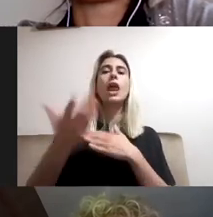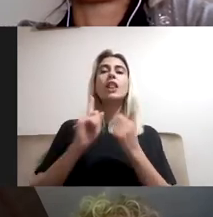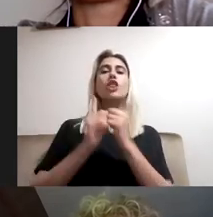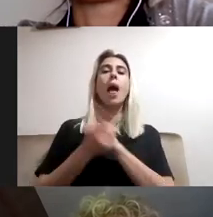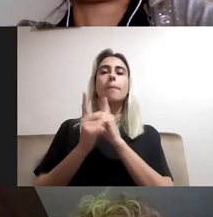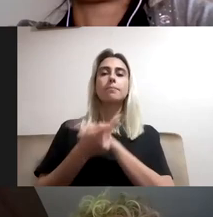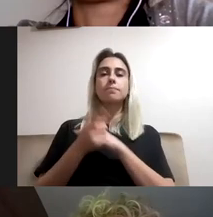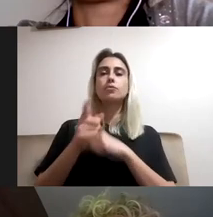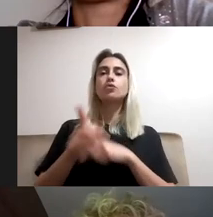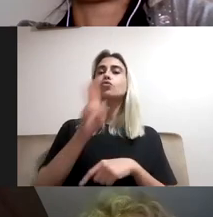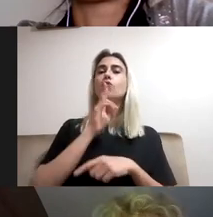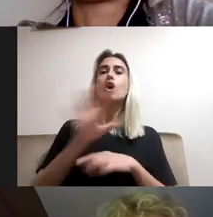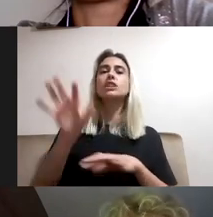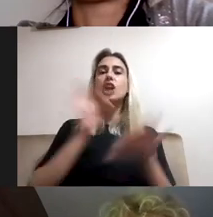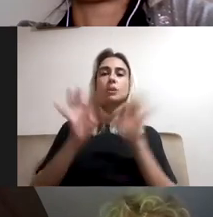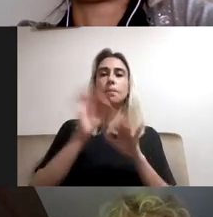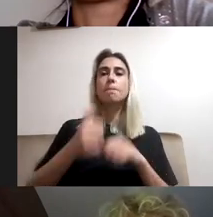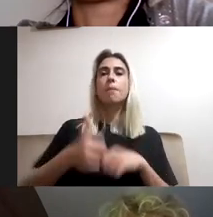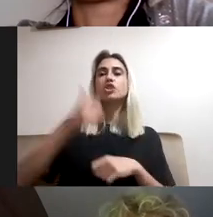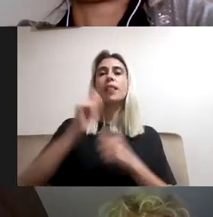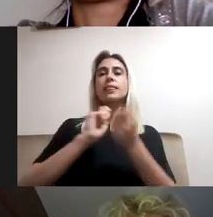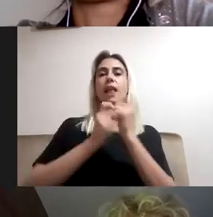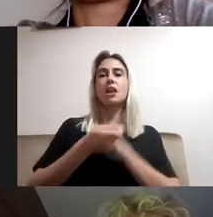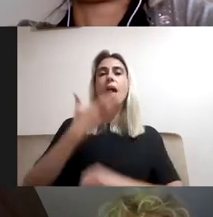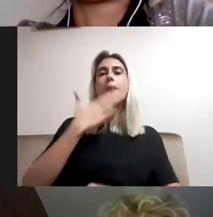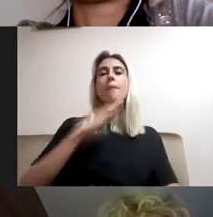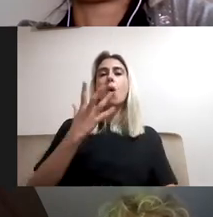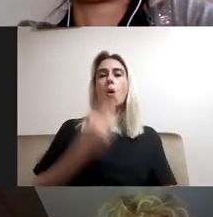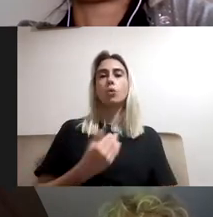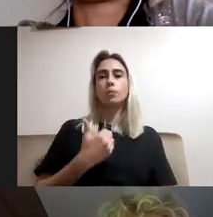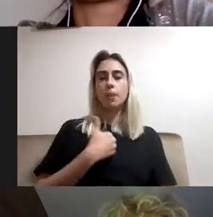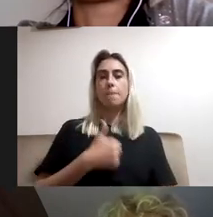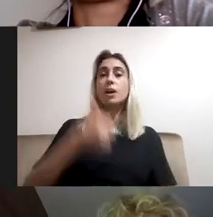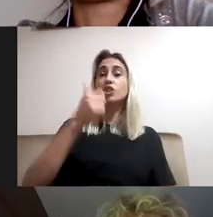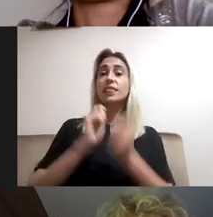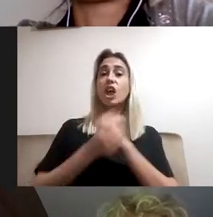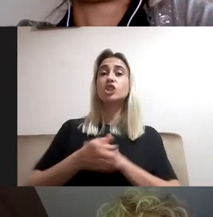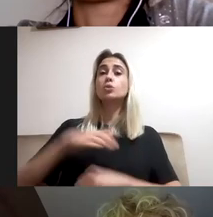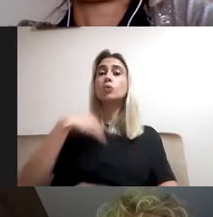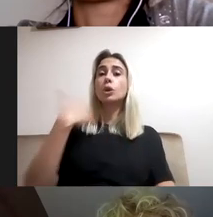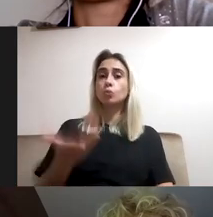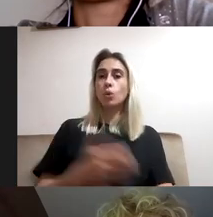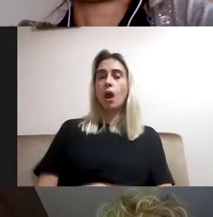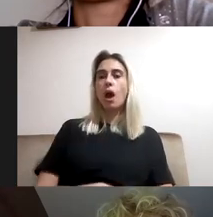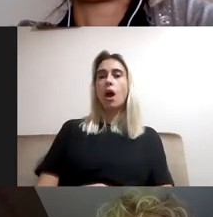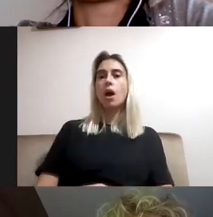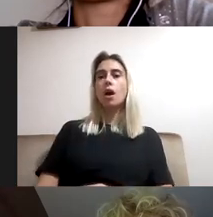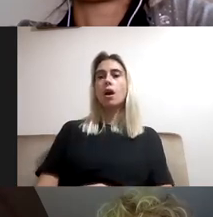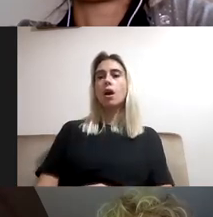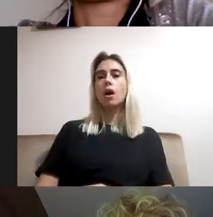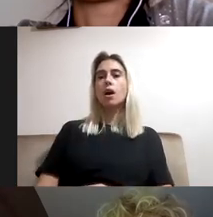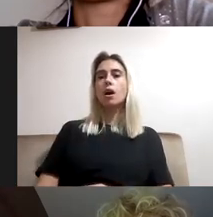son seçimlerde başkan değişti ki ben emekli oldum ondan sonra. Başkan değiştikten sonra yani